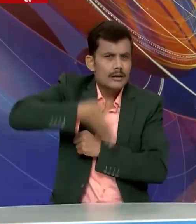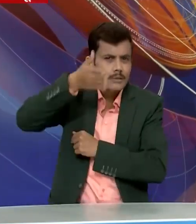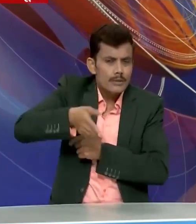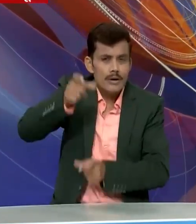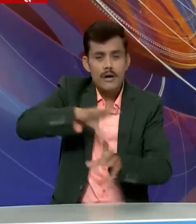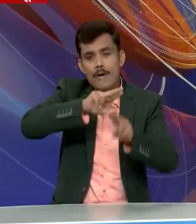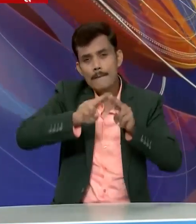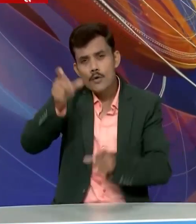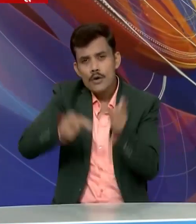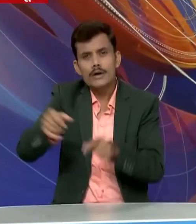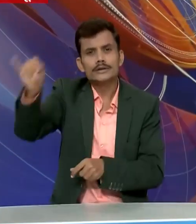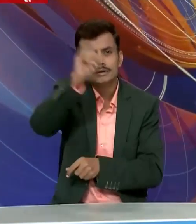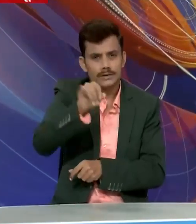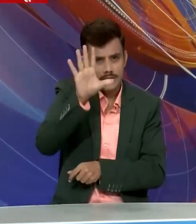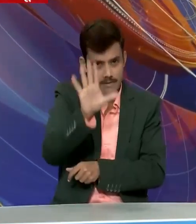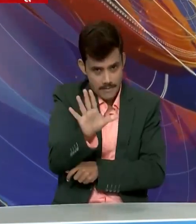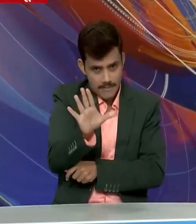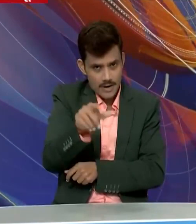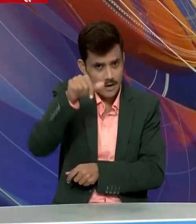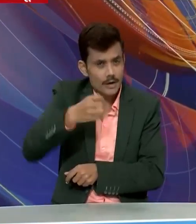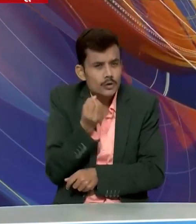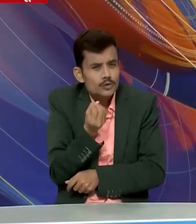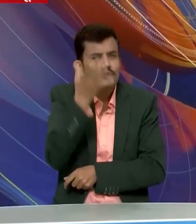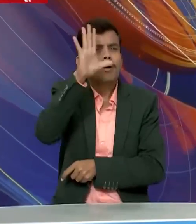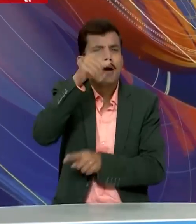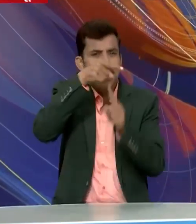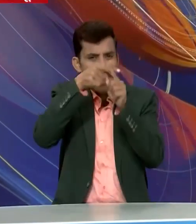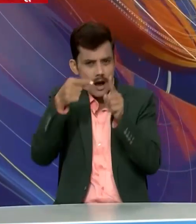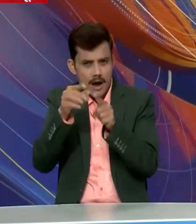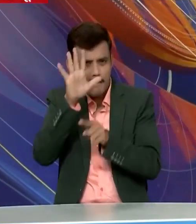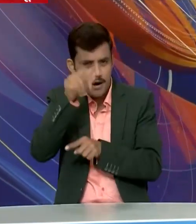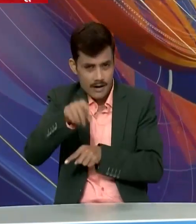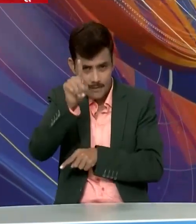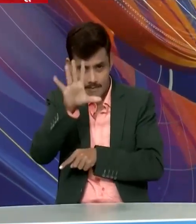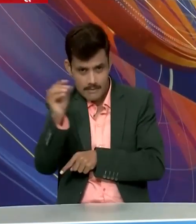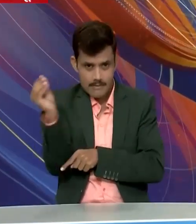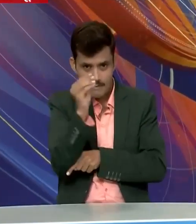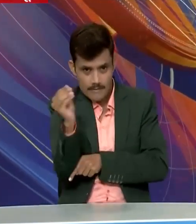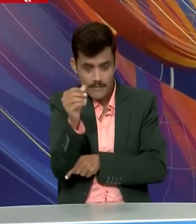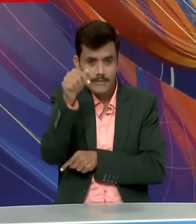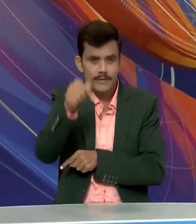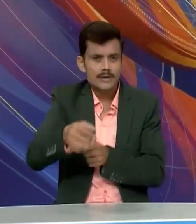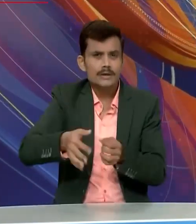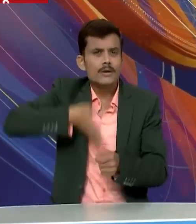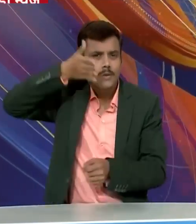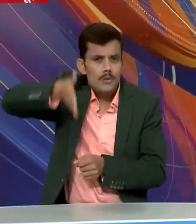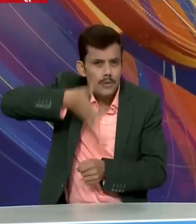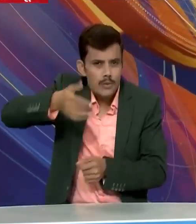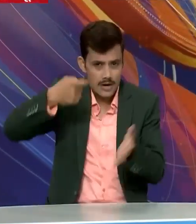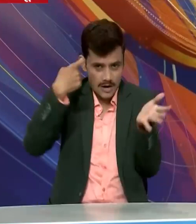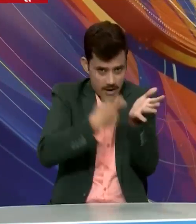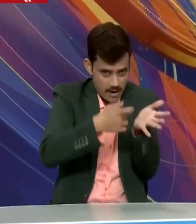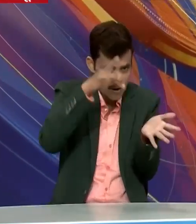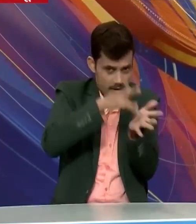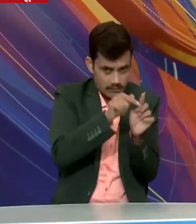65 यात्री उस दौरान सवार थे। सुबह 5:15 बजे ये घटना उस समय हुई जब ये रेलगाड़ी रामेश्वरम